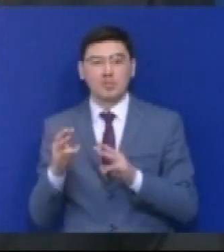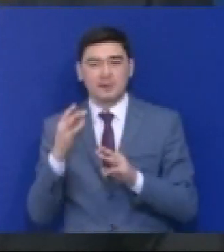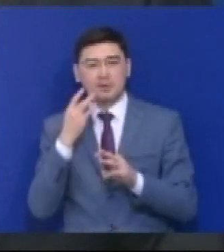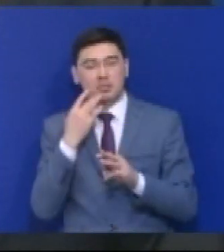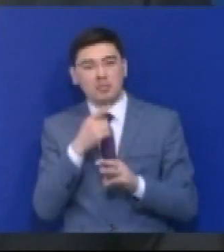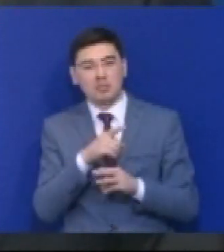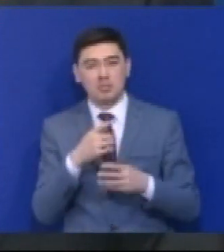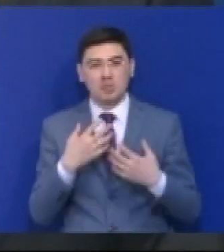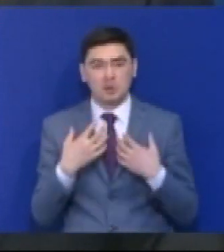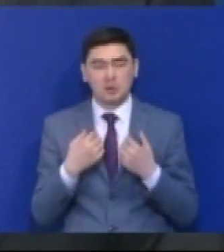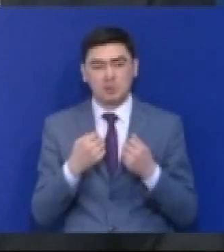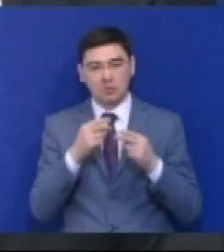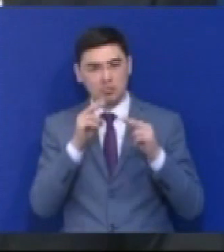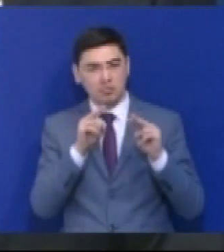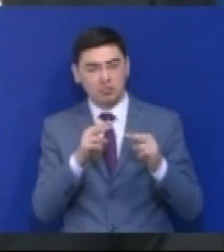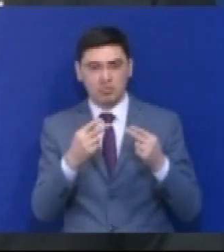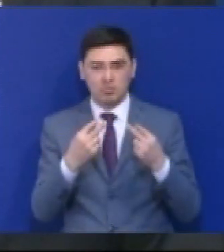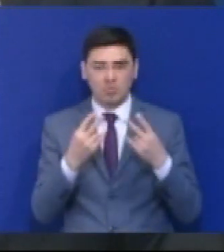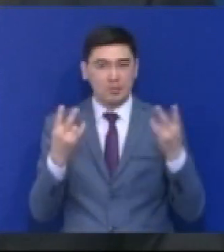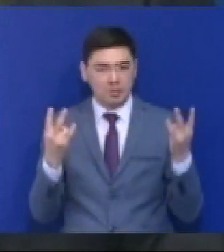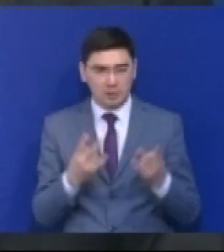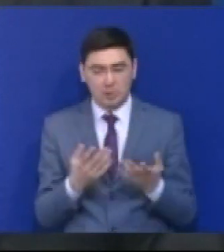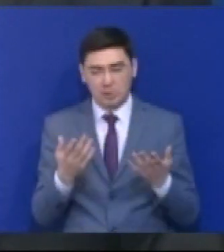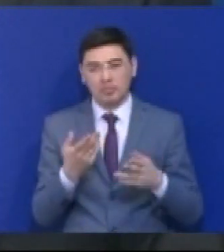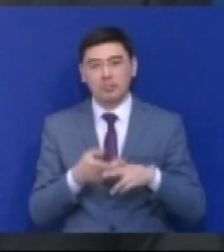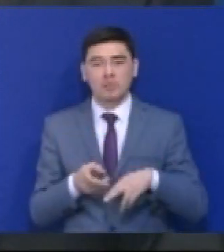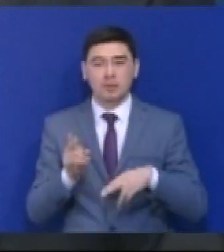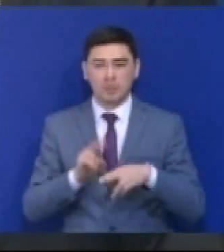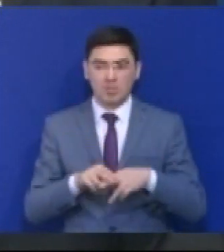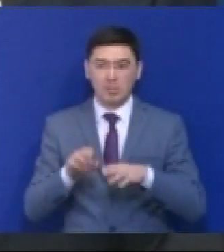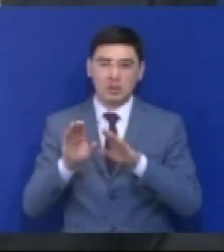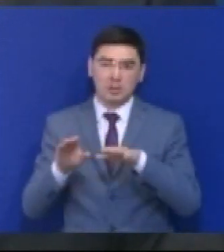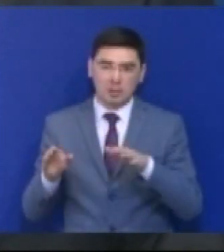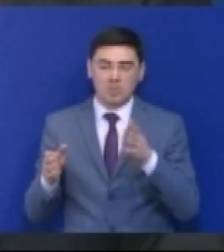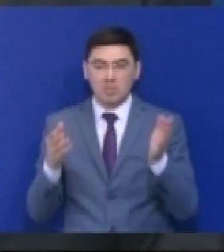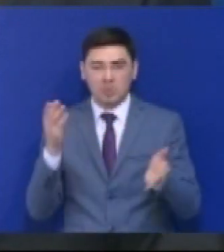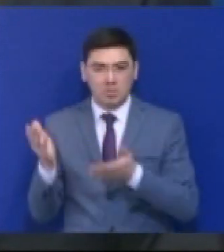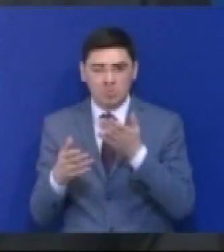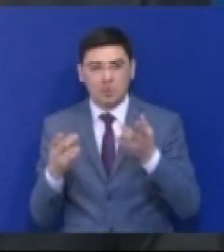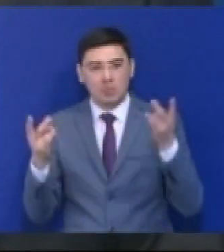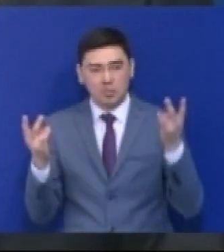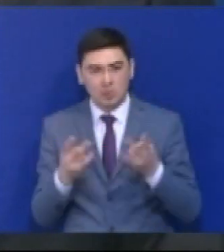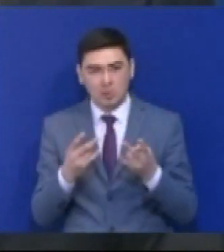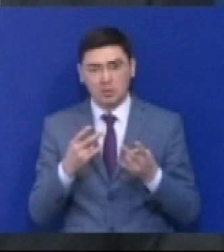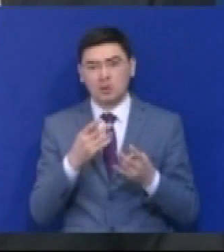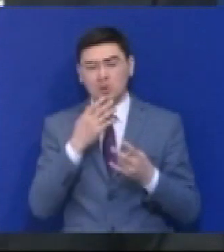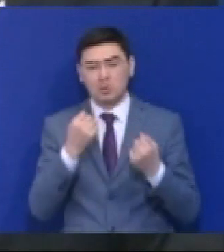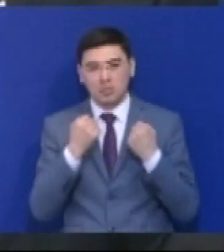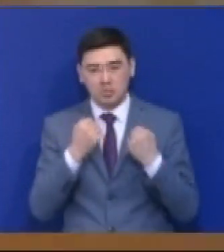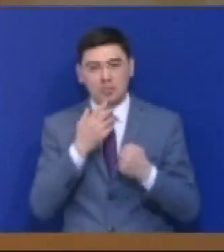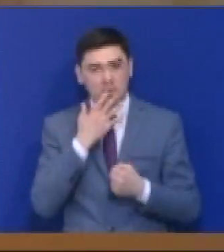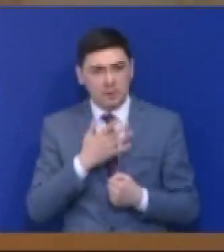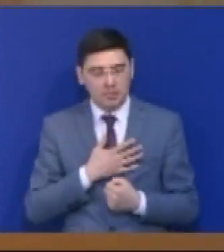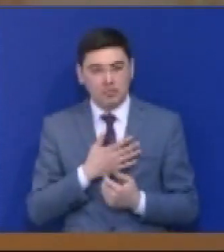внимание здоровому образу жизни. И как раз пропагандируем нашим детям, что надо играть, любить спорт, играть в